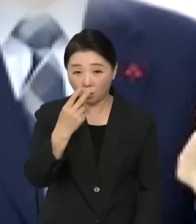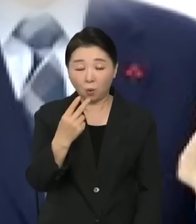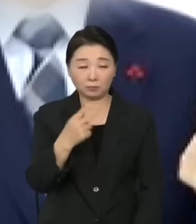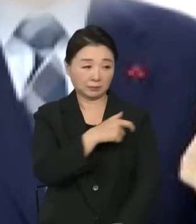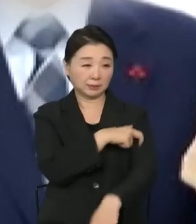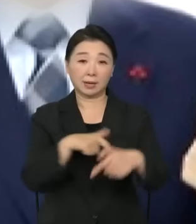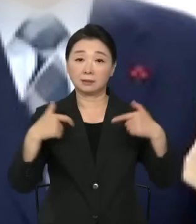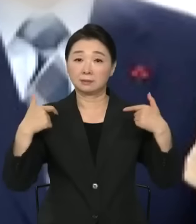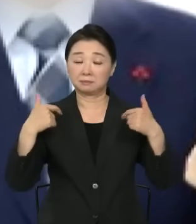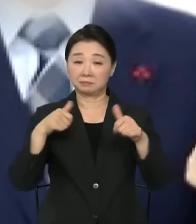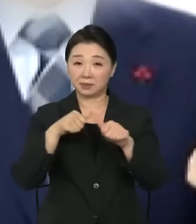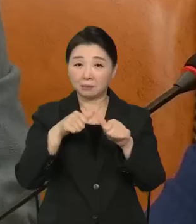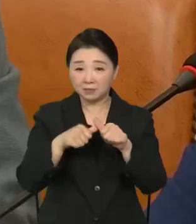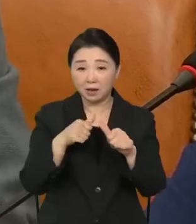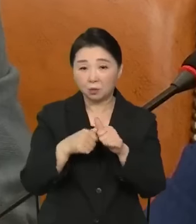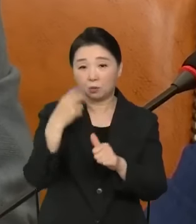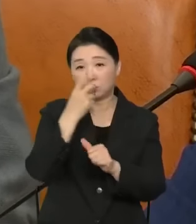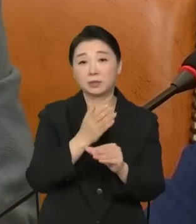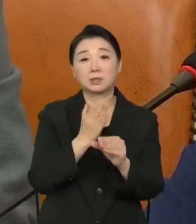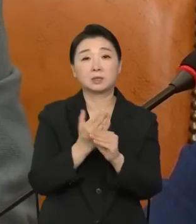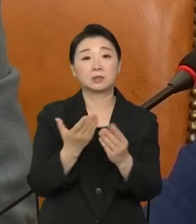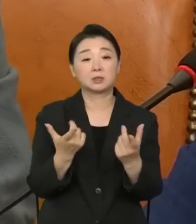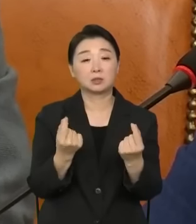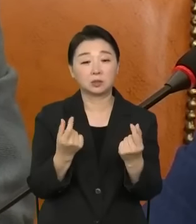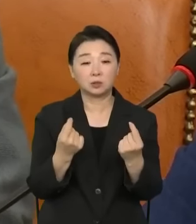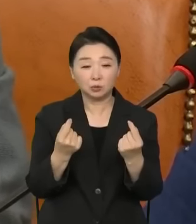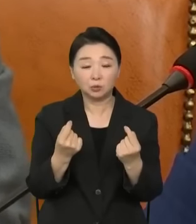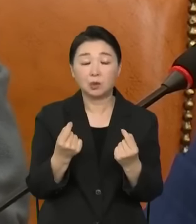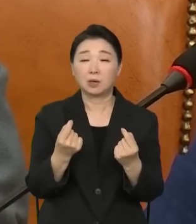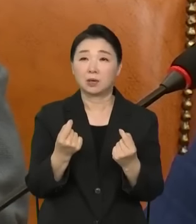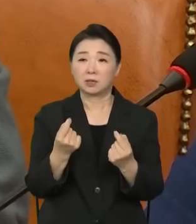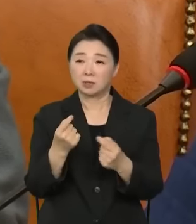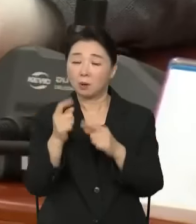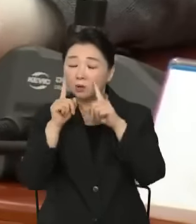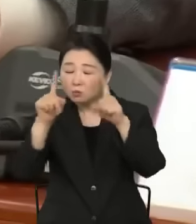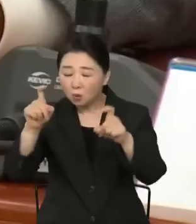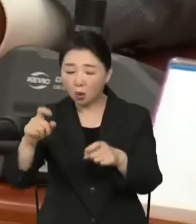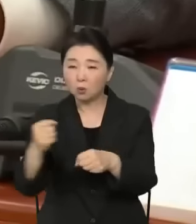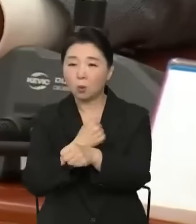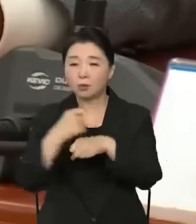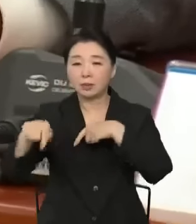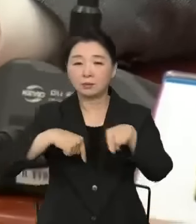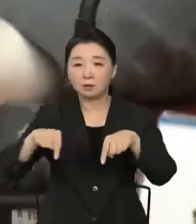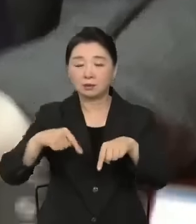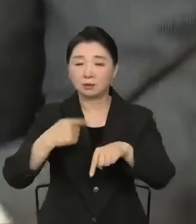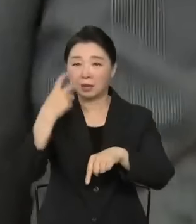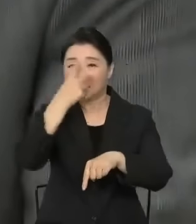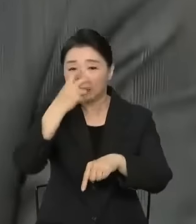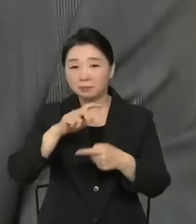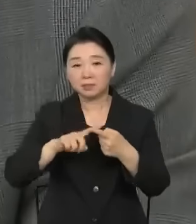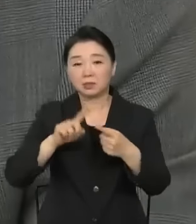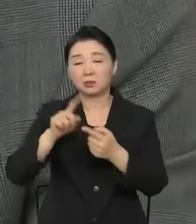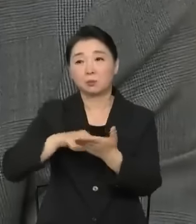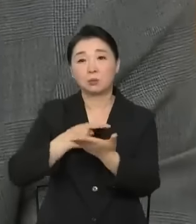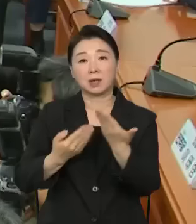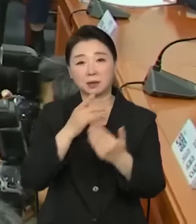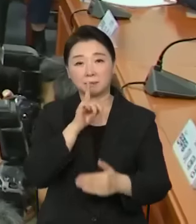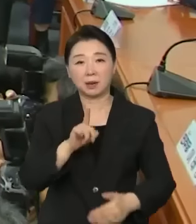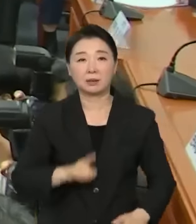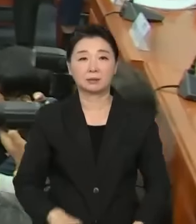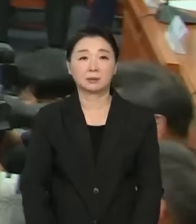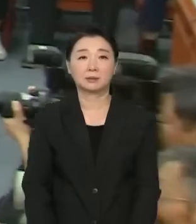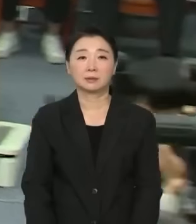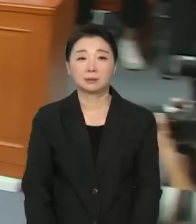8월부터서울보증보험의상임감사로재직중이며, 국민의힘김종혁의원은 이러한의혹을정치적술책으로규정하고 감사 자리가그에대한보상이라고주장했다.